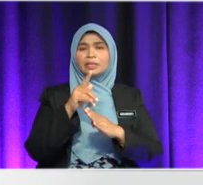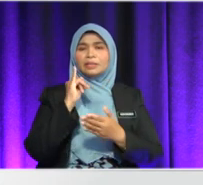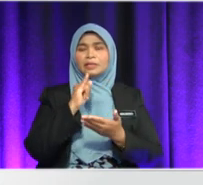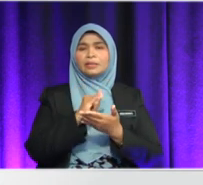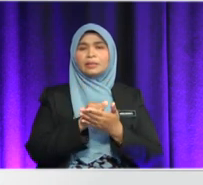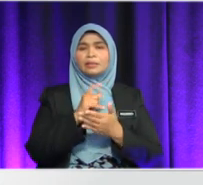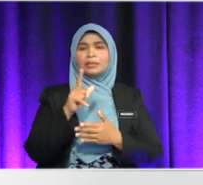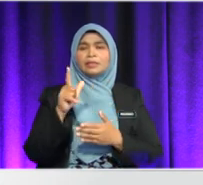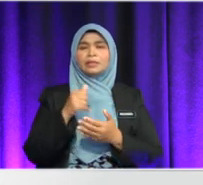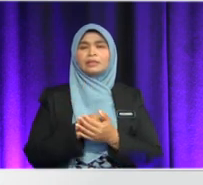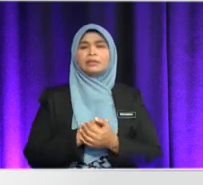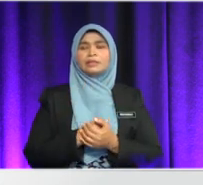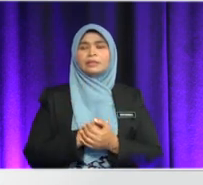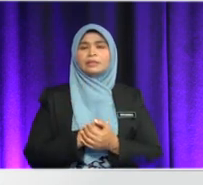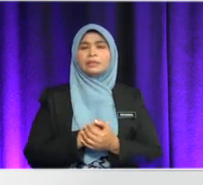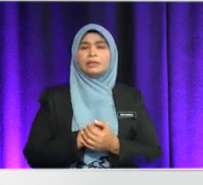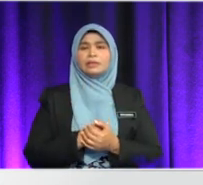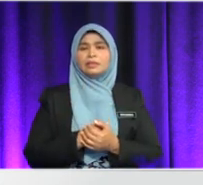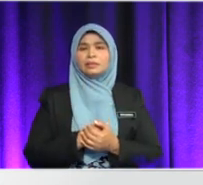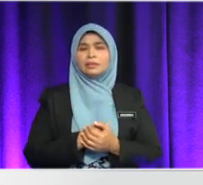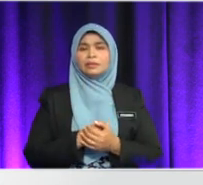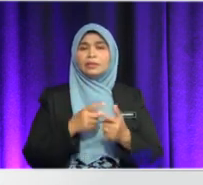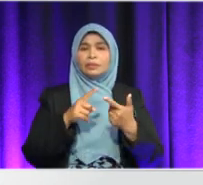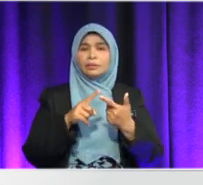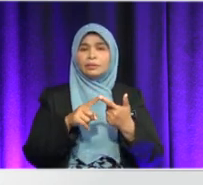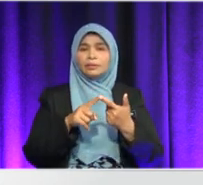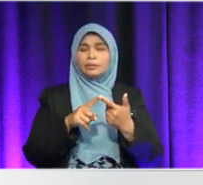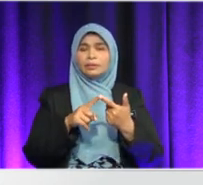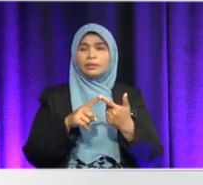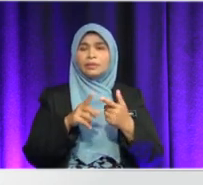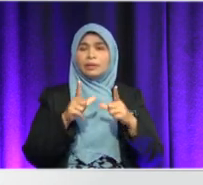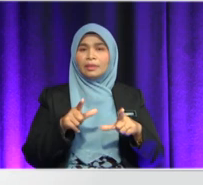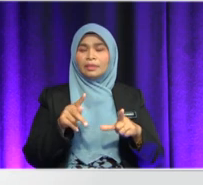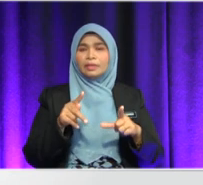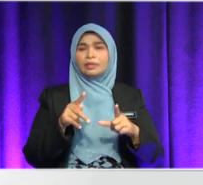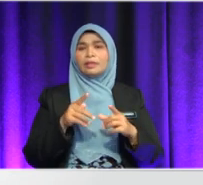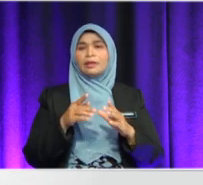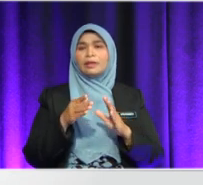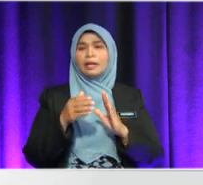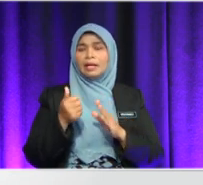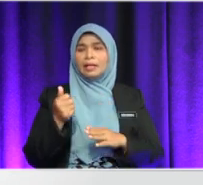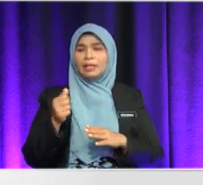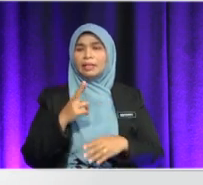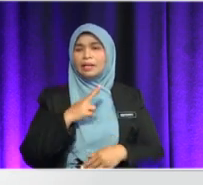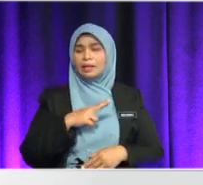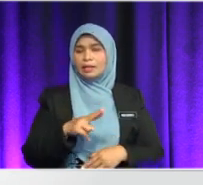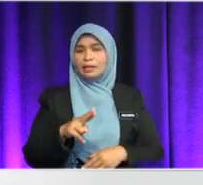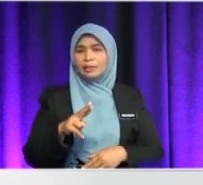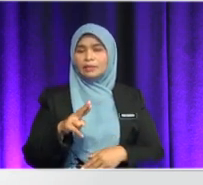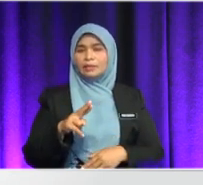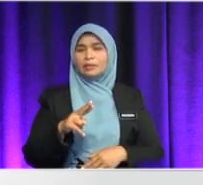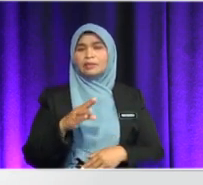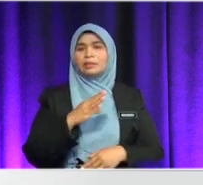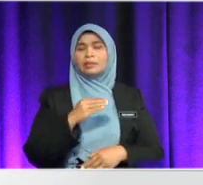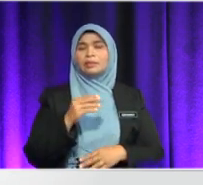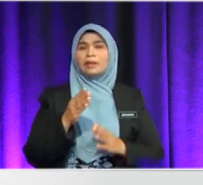pahala atau makhluk dengan setengah kecil dan yang kedua meletakkan peralatan agama dan memberikan